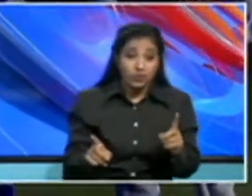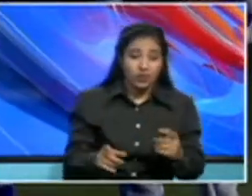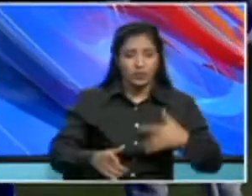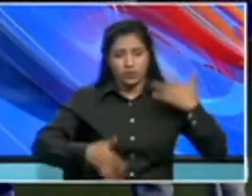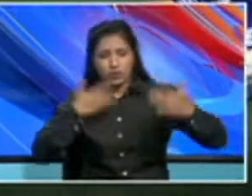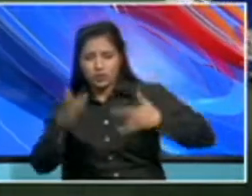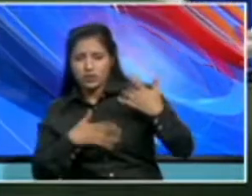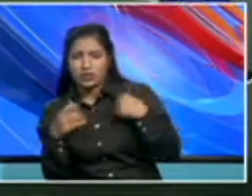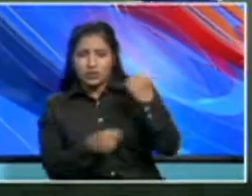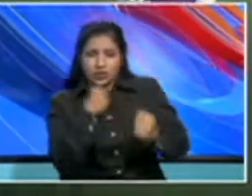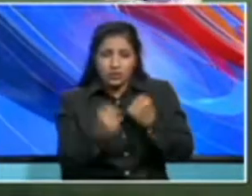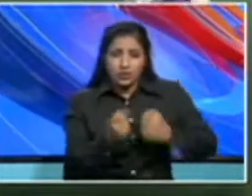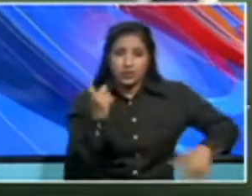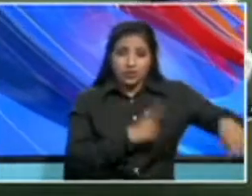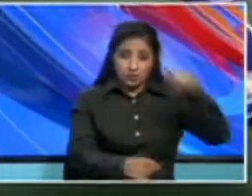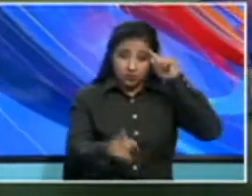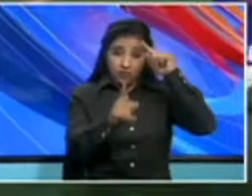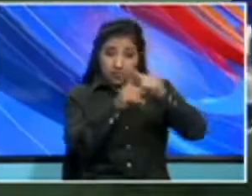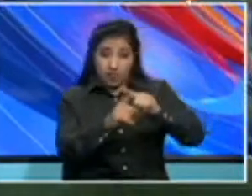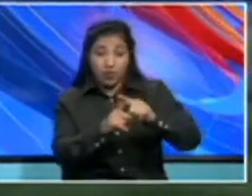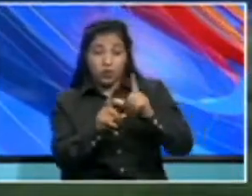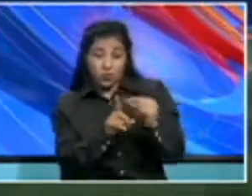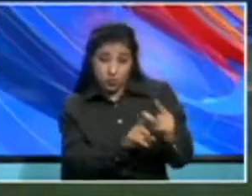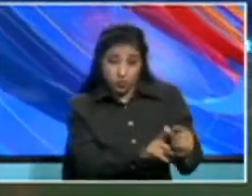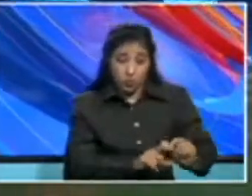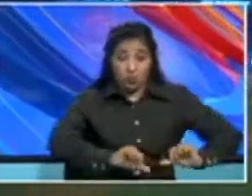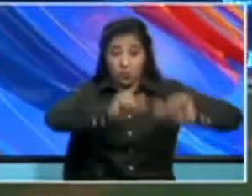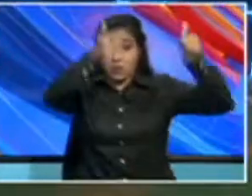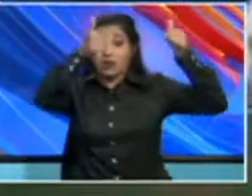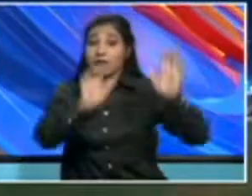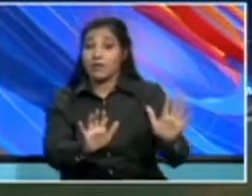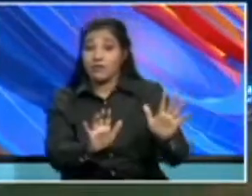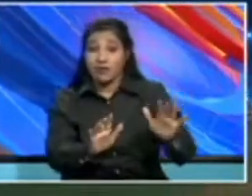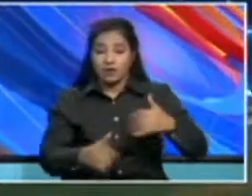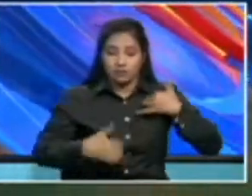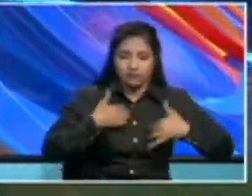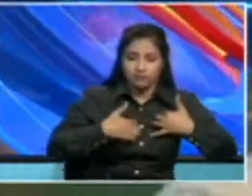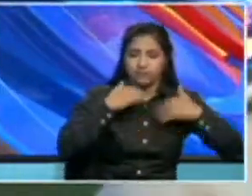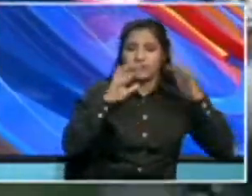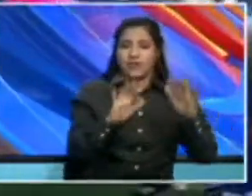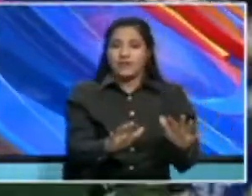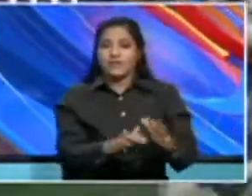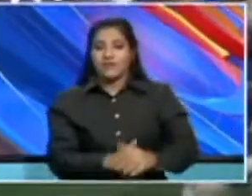जोश से। जुड़ेगा इंडिया, जीतेगा इंडिया, दहाड़ेंगे हम जोर से।